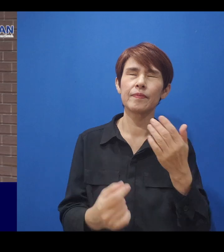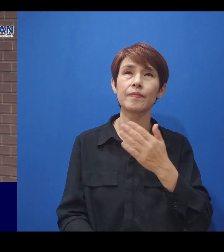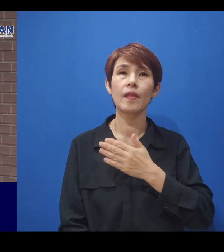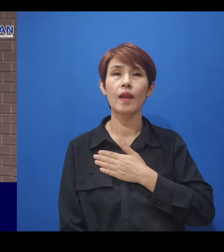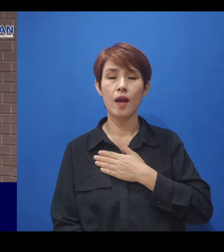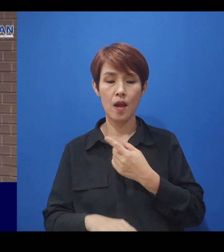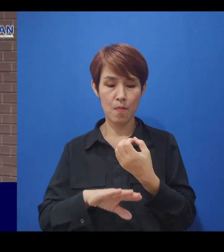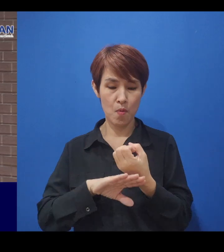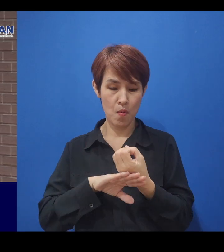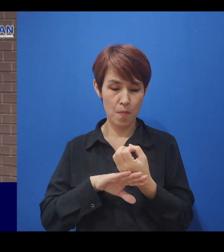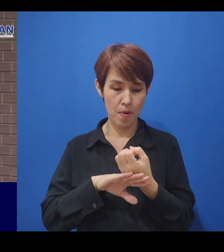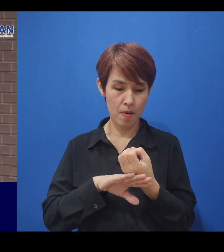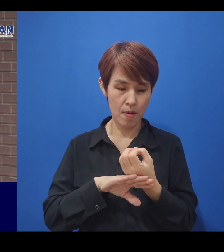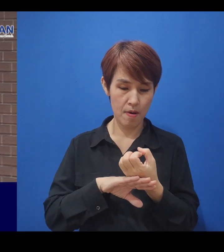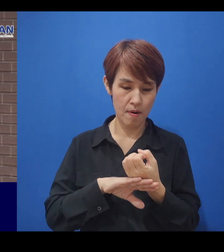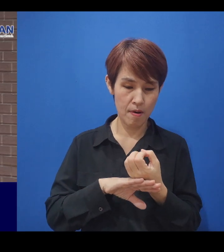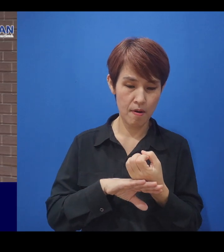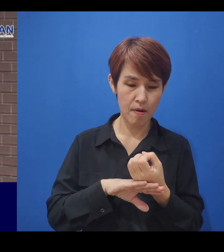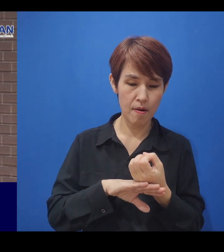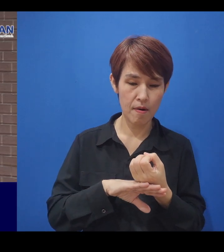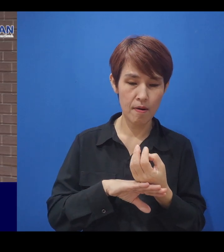나의 보화를